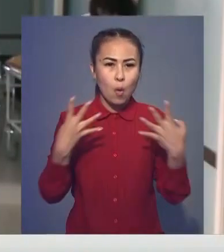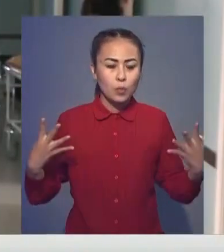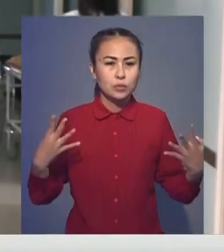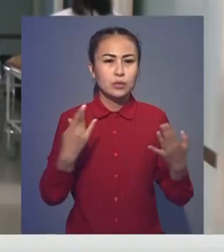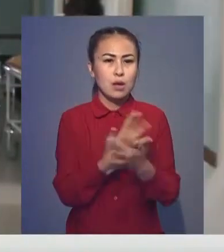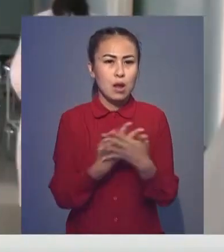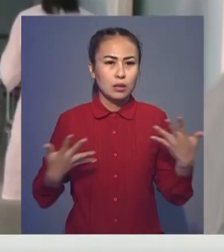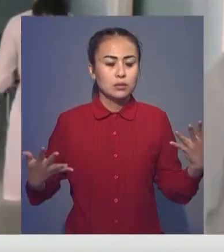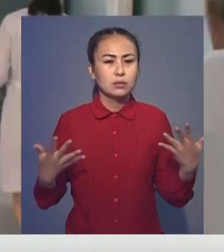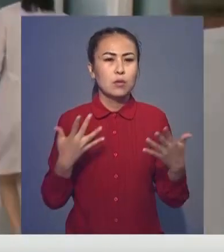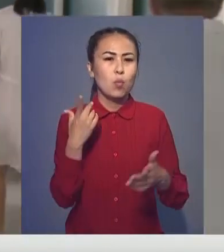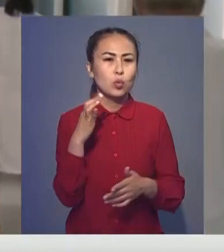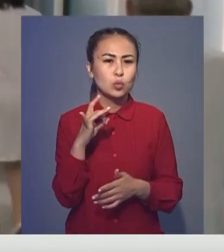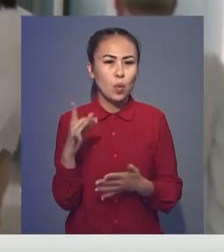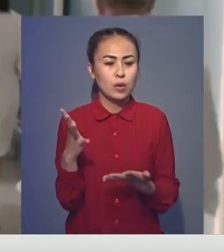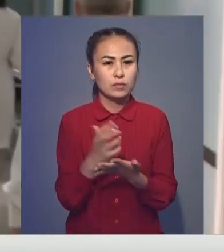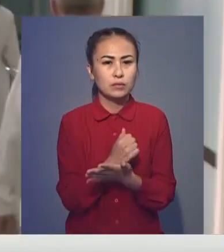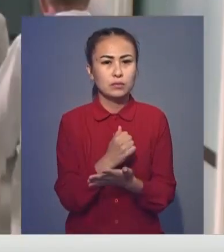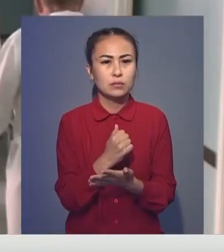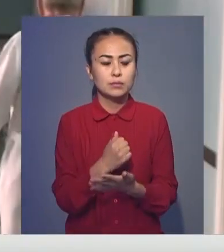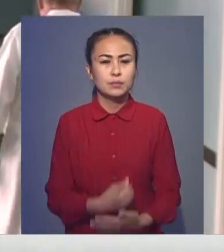алатын қоқыстардың ішінен шығады ғой көбінесе.